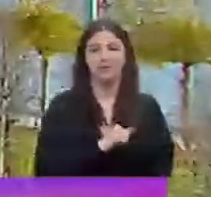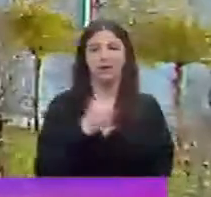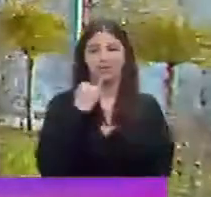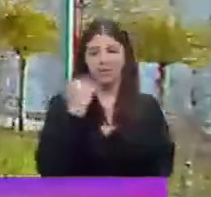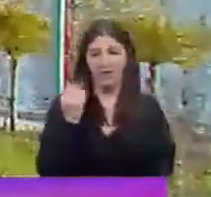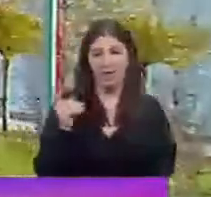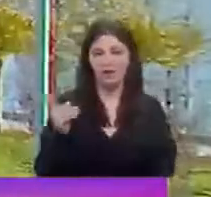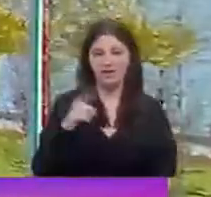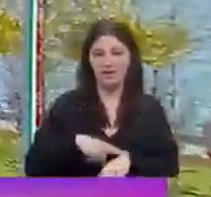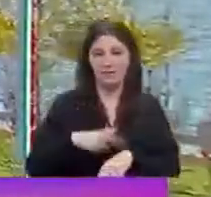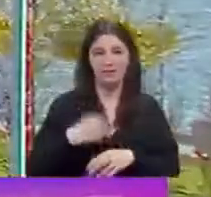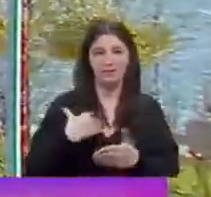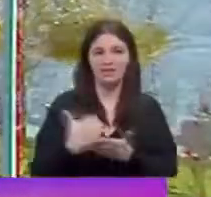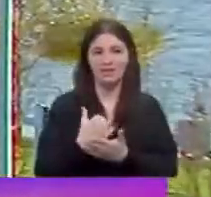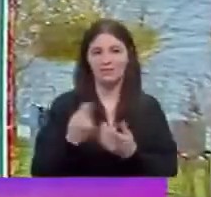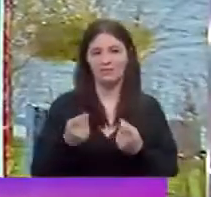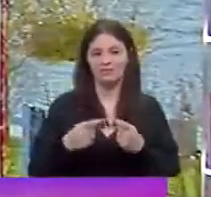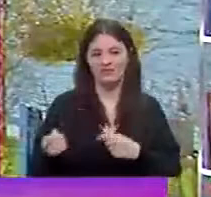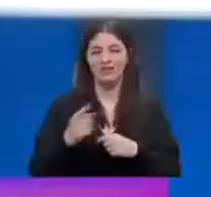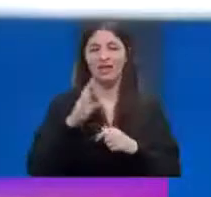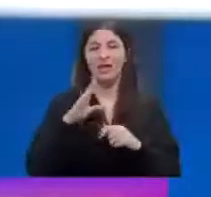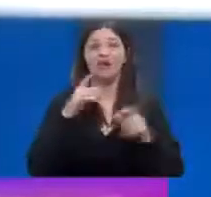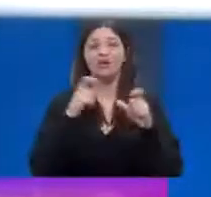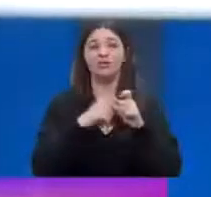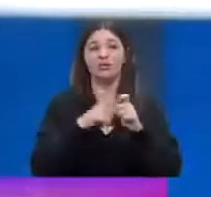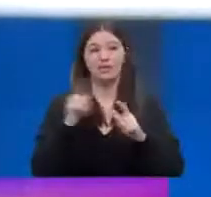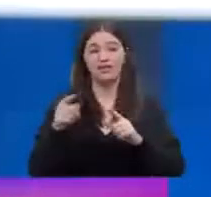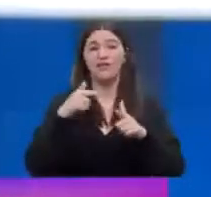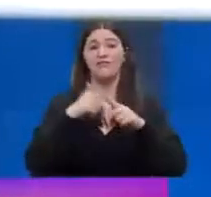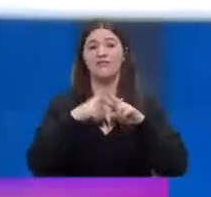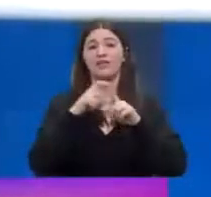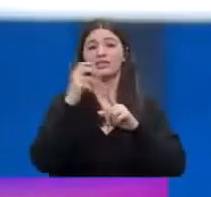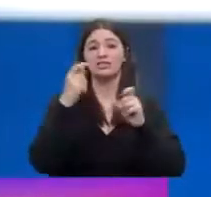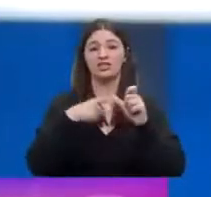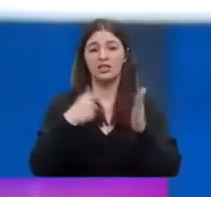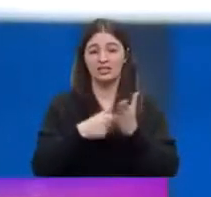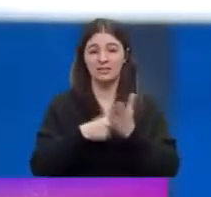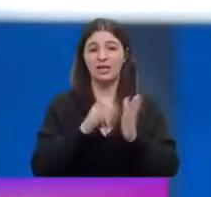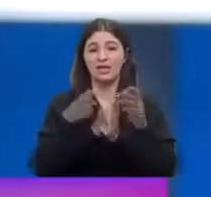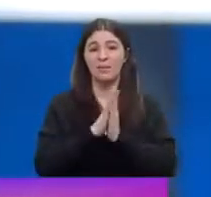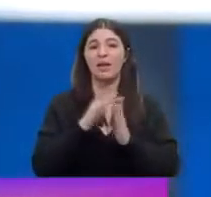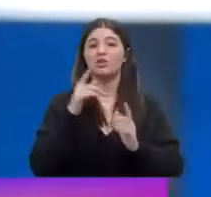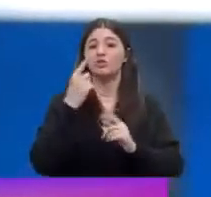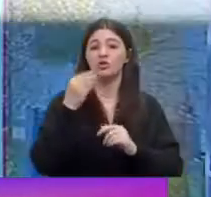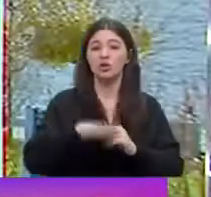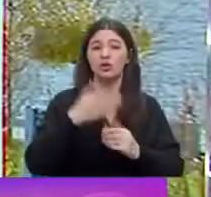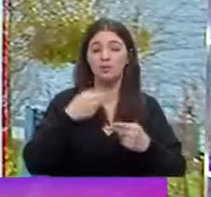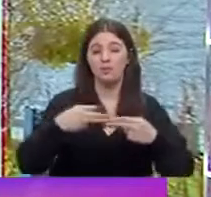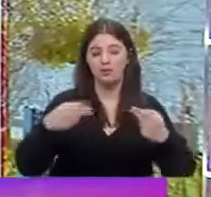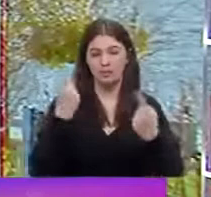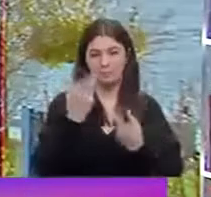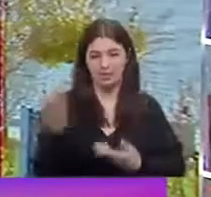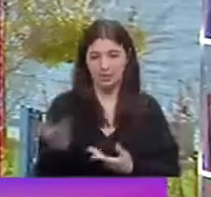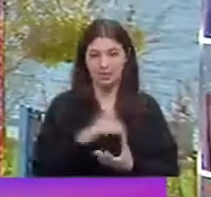Konuğum geliyor da zaman kazanmaya çalışıyorum bir taraftan. Gülten Dayıoğlu Fadiş isimli kitabıyla çocuk masallarından birisi.